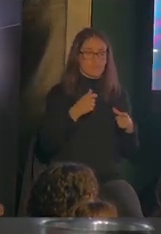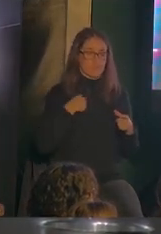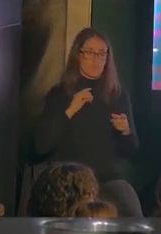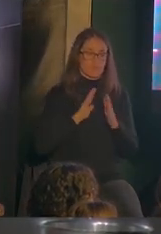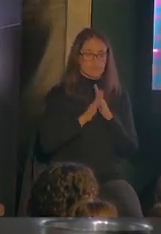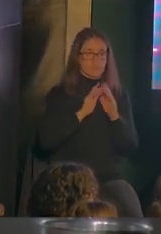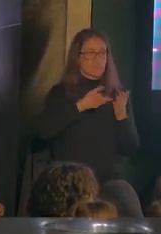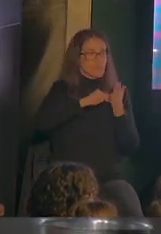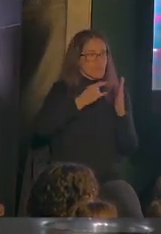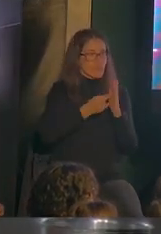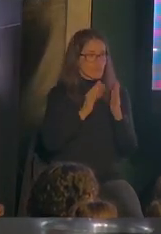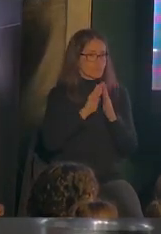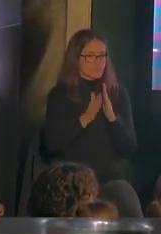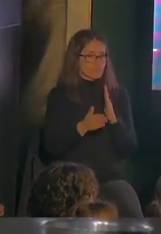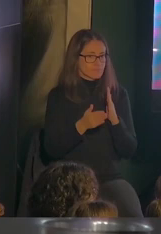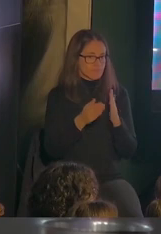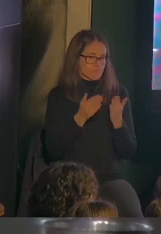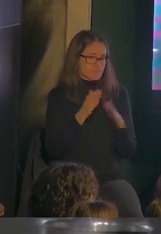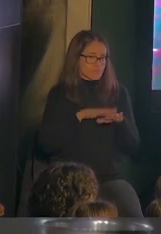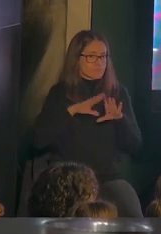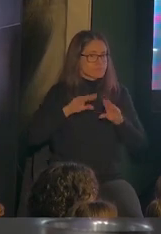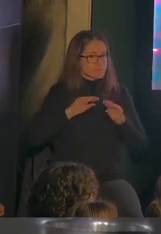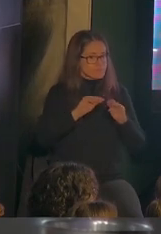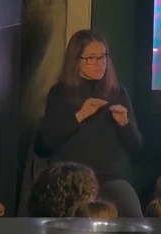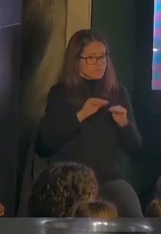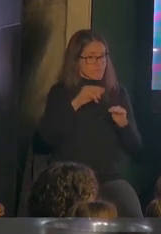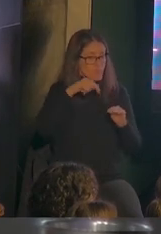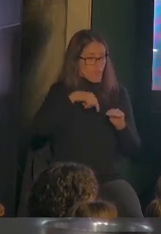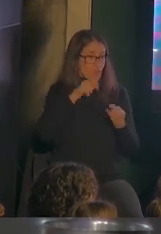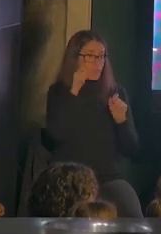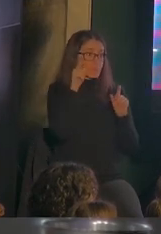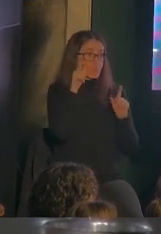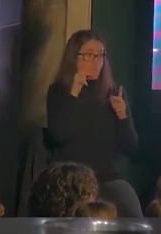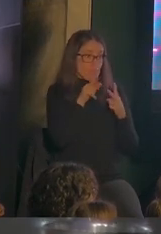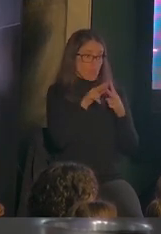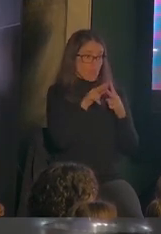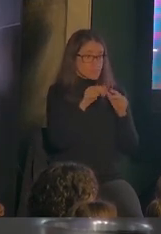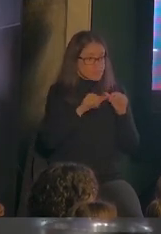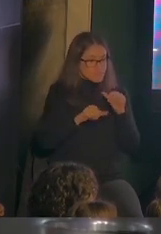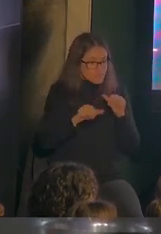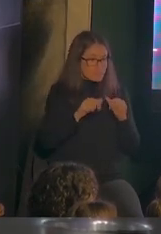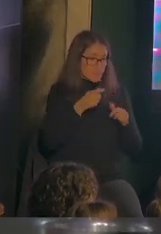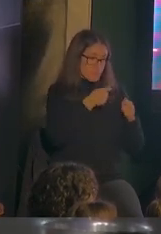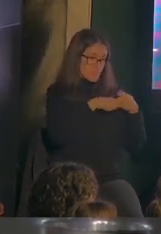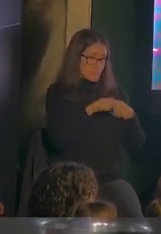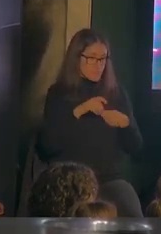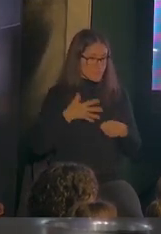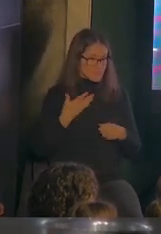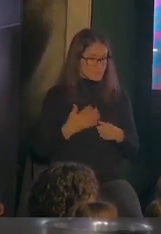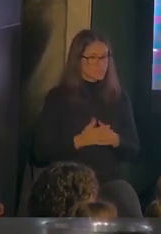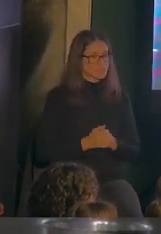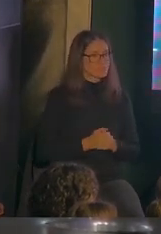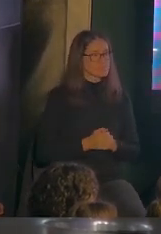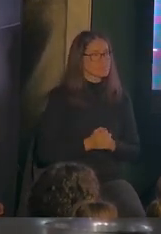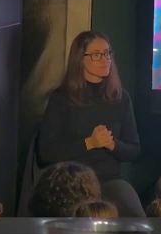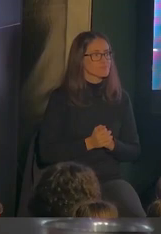al mercat i avui veureu dues de les que pròximament estaran a la venda. Vale, començarem, bueno, el